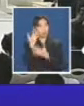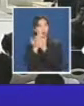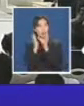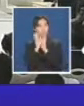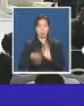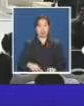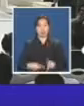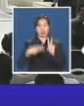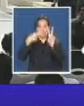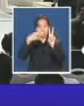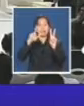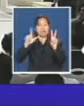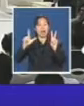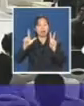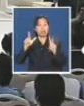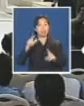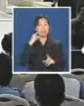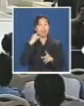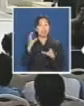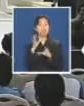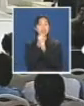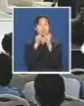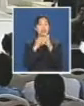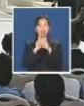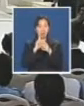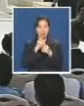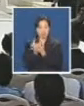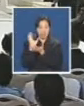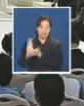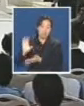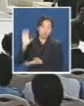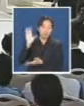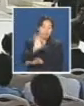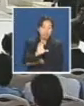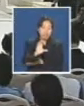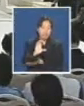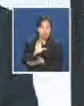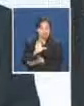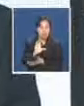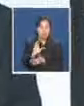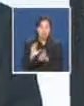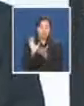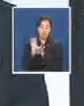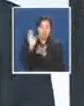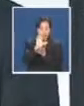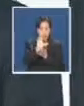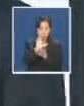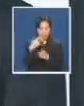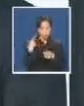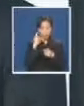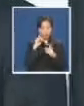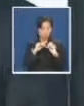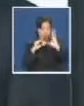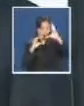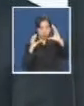2หมื่นล้านนะครับพูดง่ายก็คือว่าเงินที่ใช้กับประโยชน์ที่ได้ในต่างกันถึงประมาณ 10เท่าและที่สำคัญ